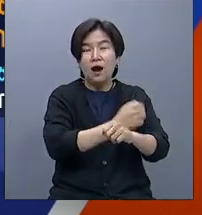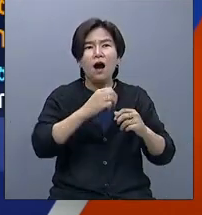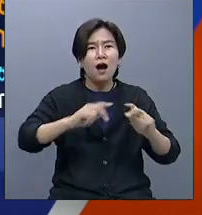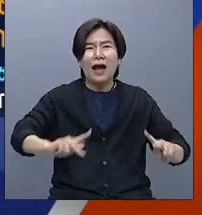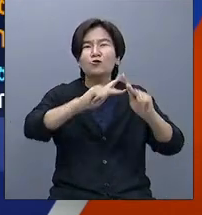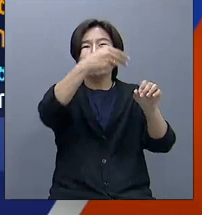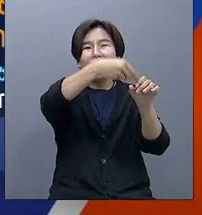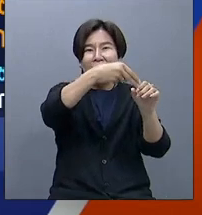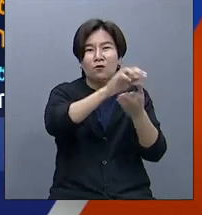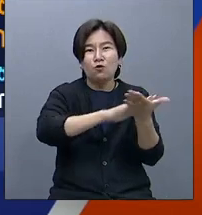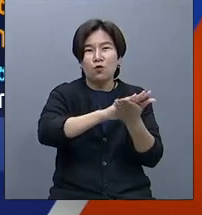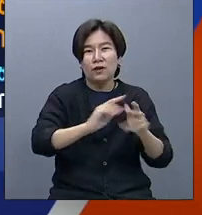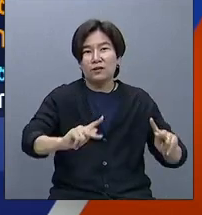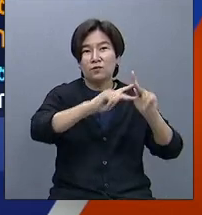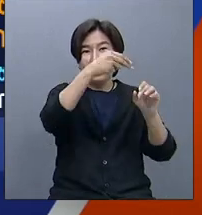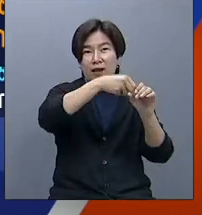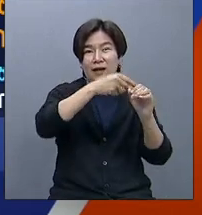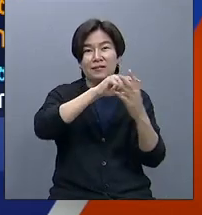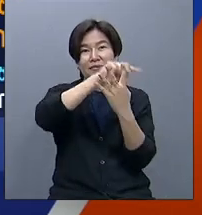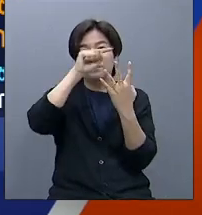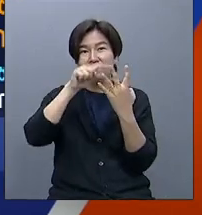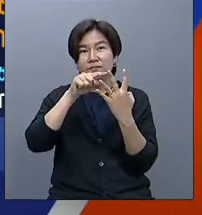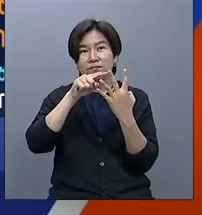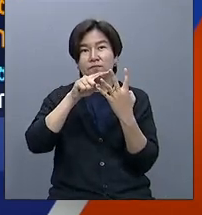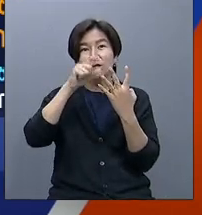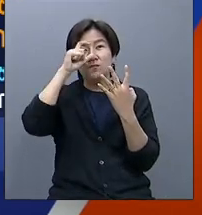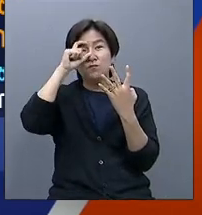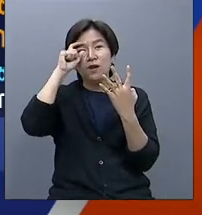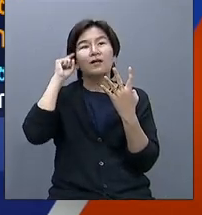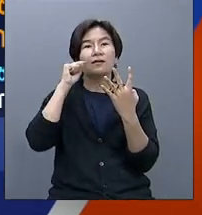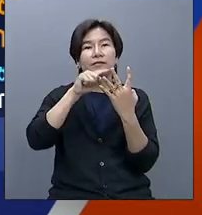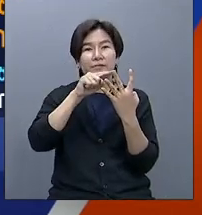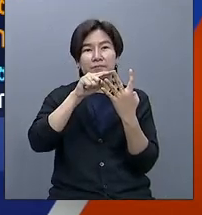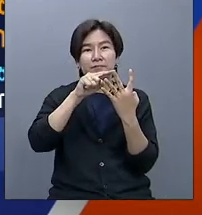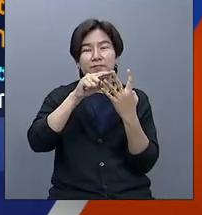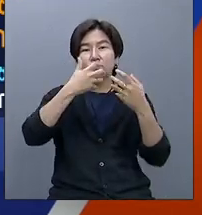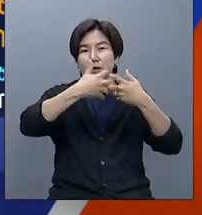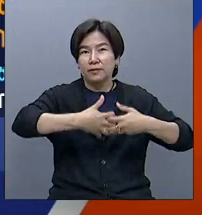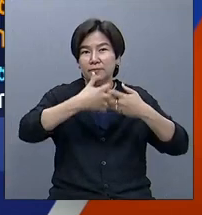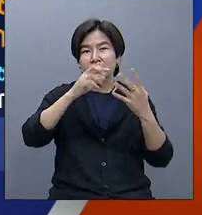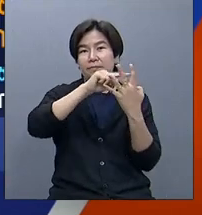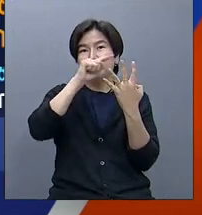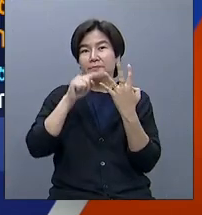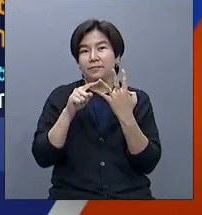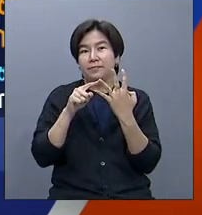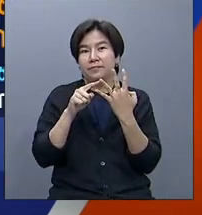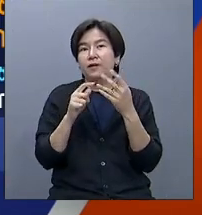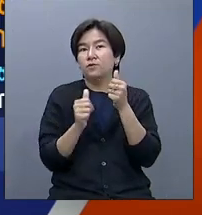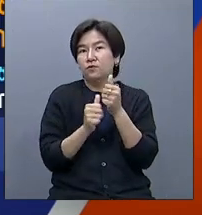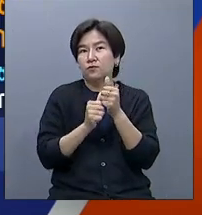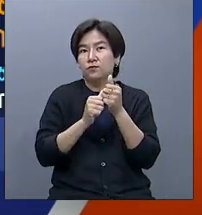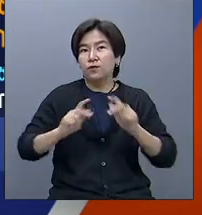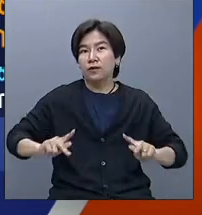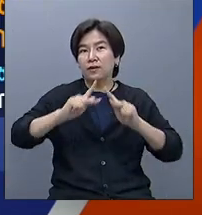กฤษดากรครับเป็นรัฐมนตรีว่าการกระทรวงอุตสาหกรรมนายสุพลจุลใสมีชื่อนั่งเก้าอี้รัฐมนตรีช่วยมาหาไทย